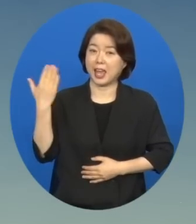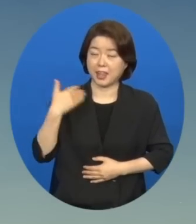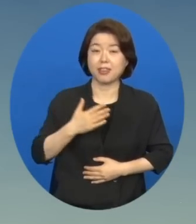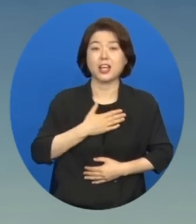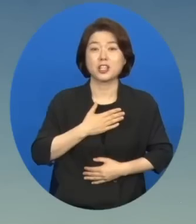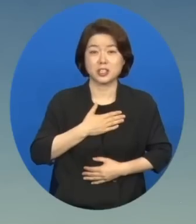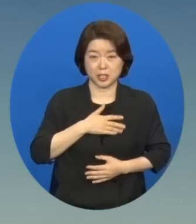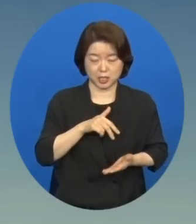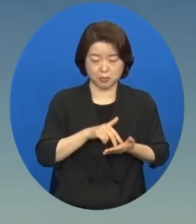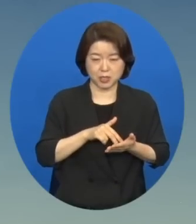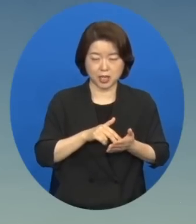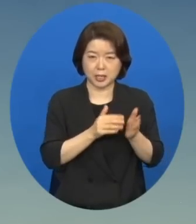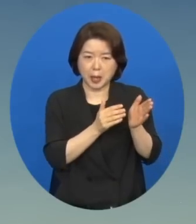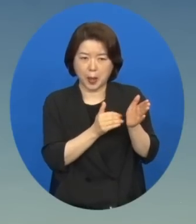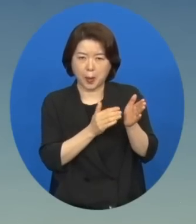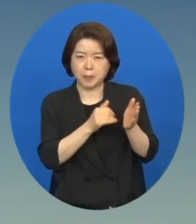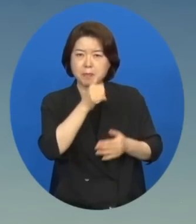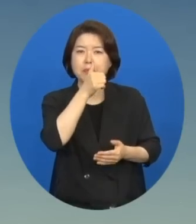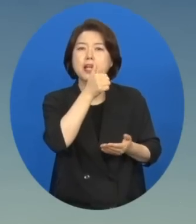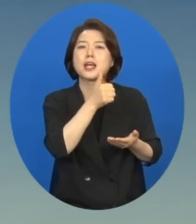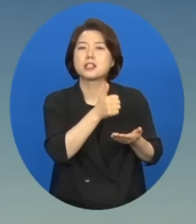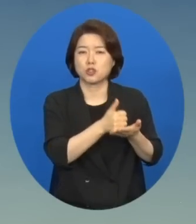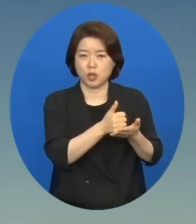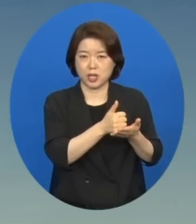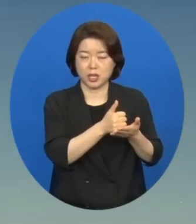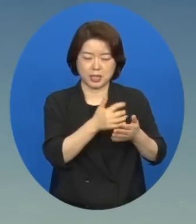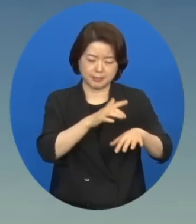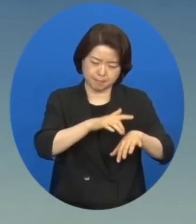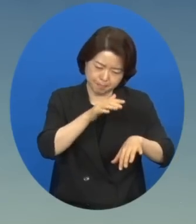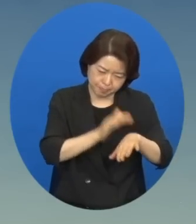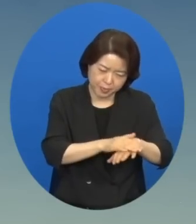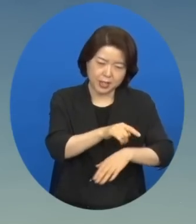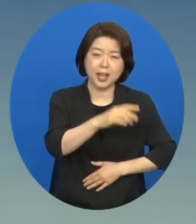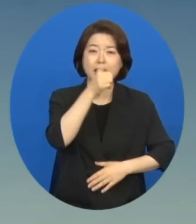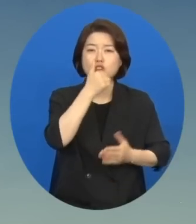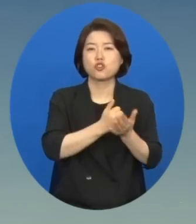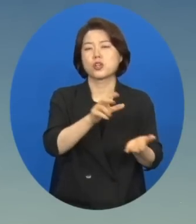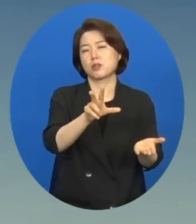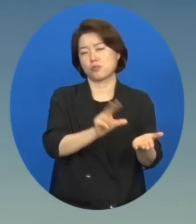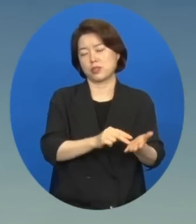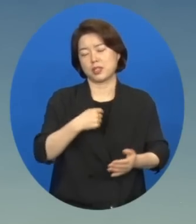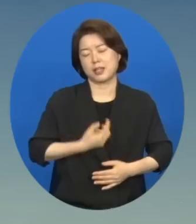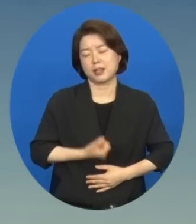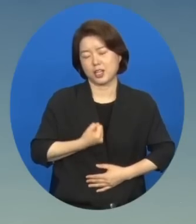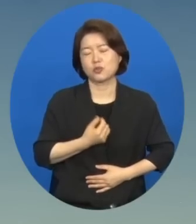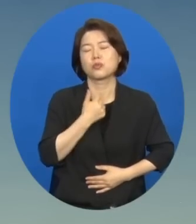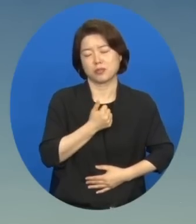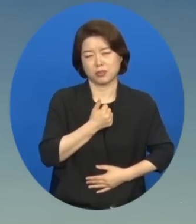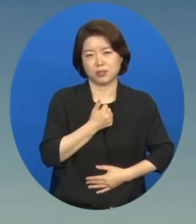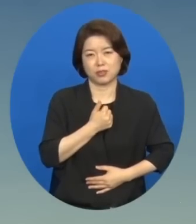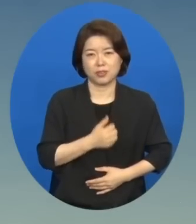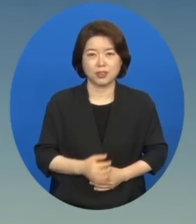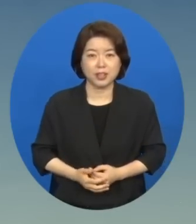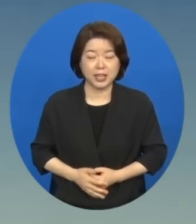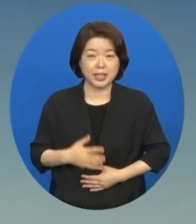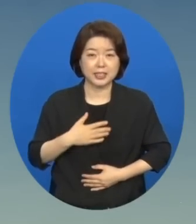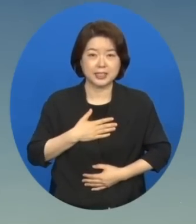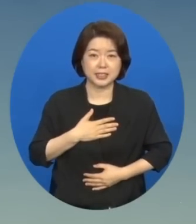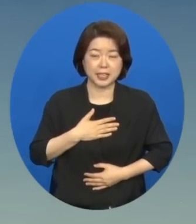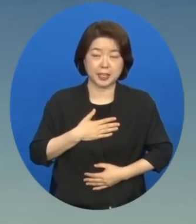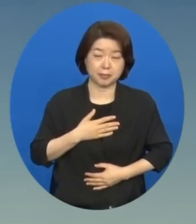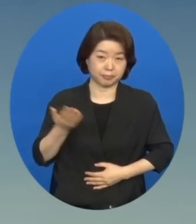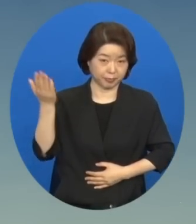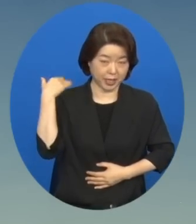저에게 은밀한 죄, 습관적인 죄의 문제가 있었기 때문에 그래요. 제가